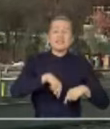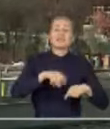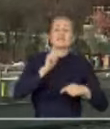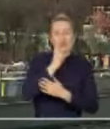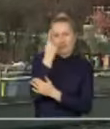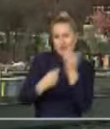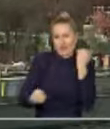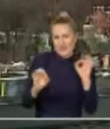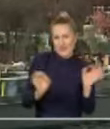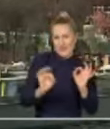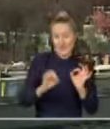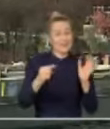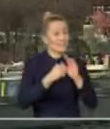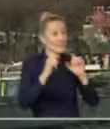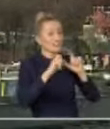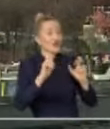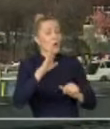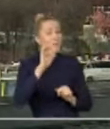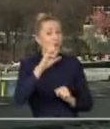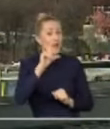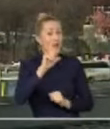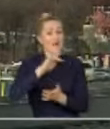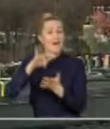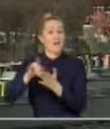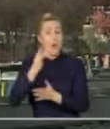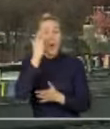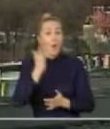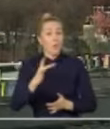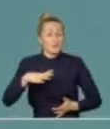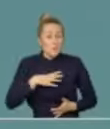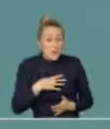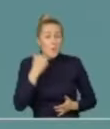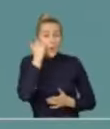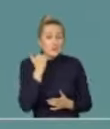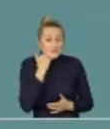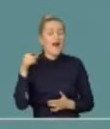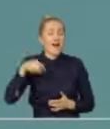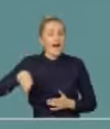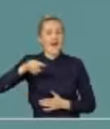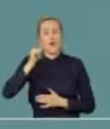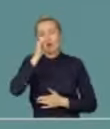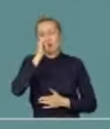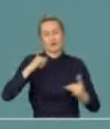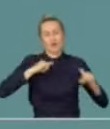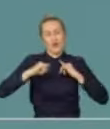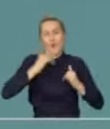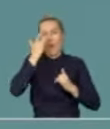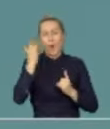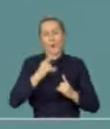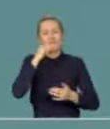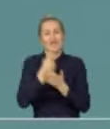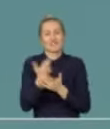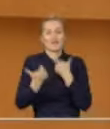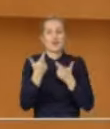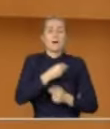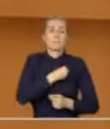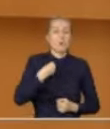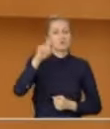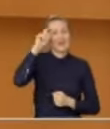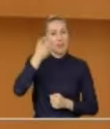W czasie, kiedy Borrell przebywał z wizytą w Moskwie, Kreml zdecydował o wydaleniu 3 europejskich dyplomatów z Polski, Niemiec i Szwecji.